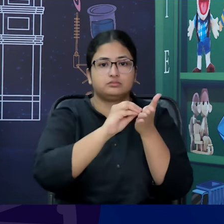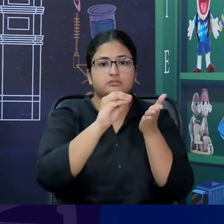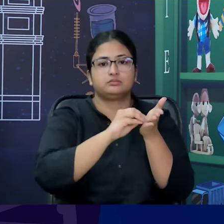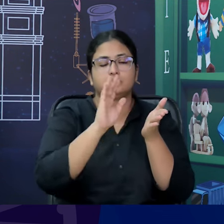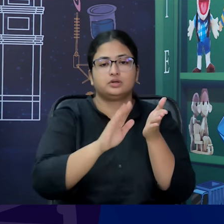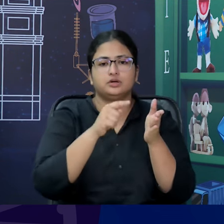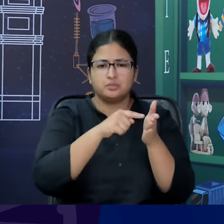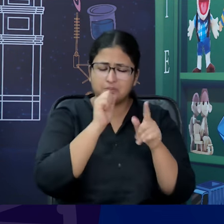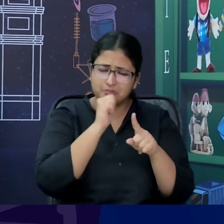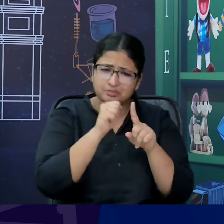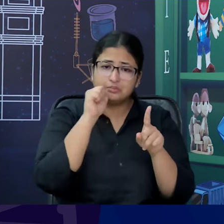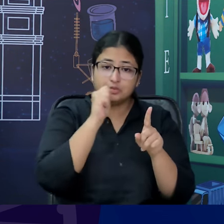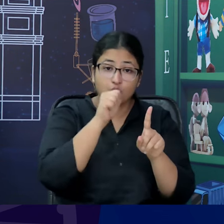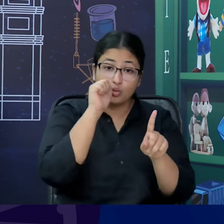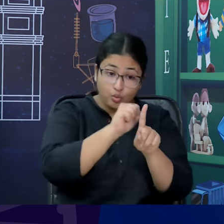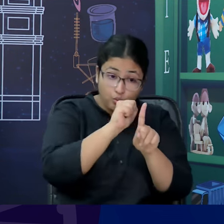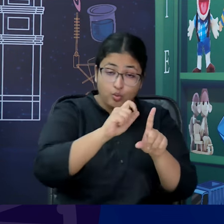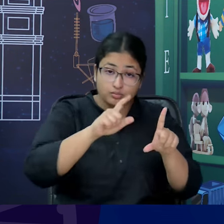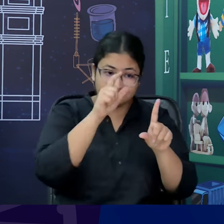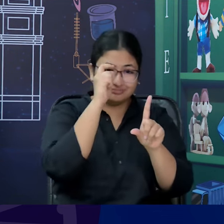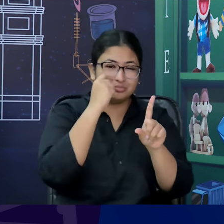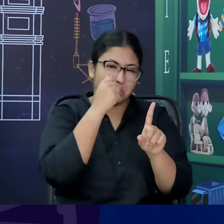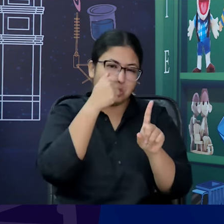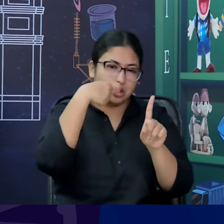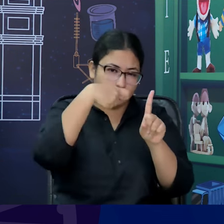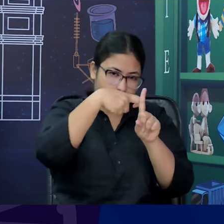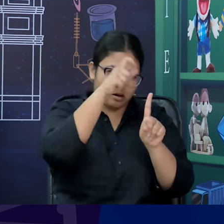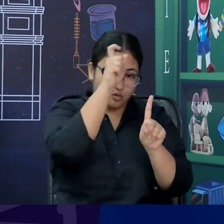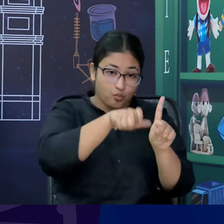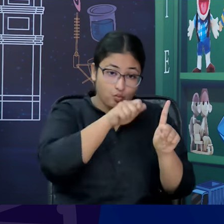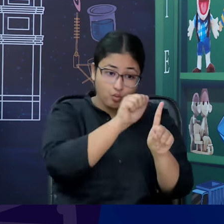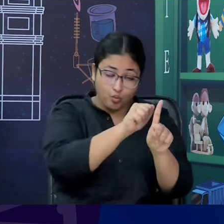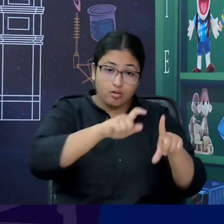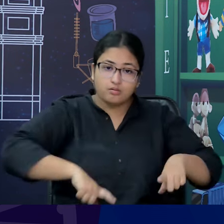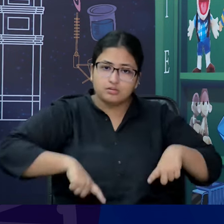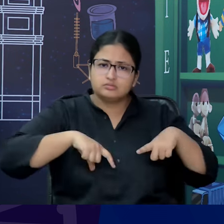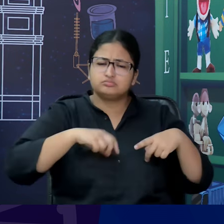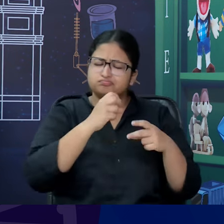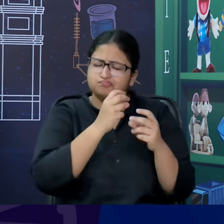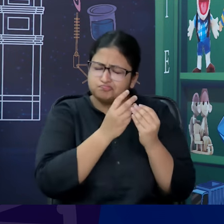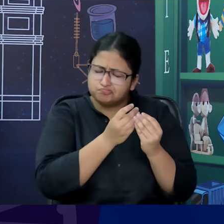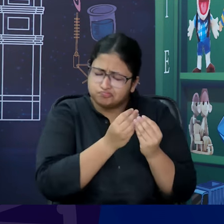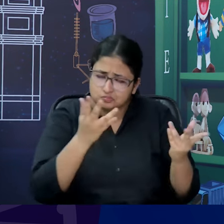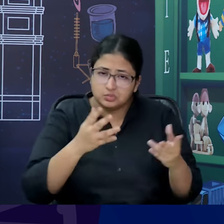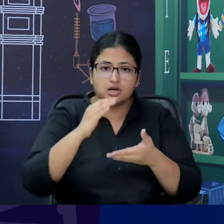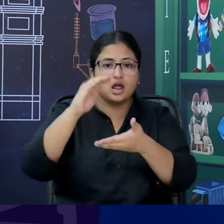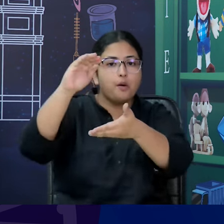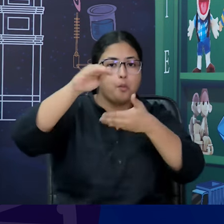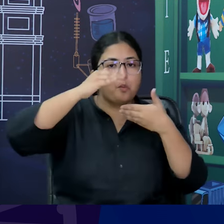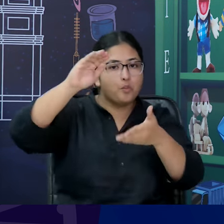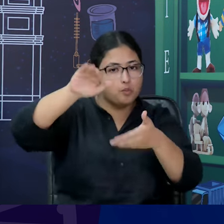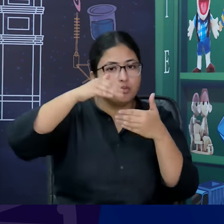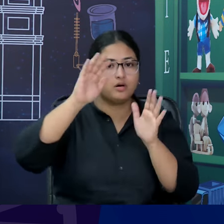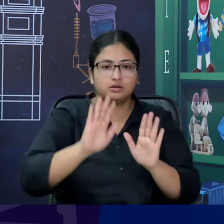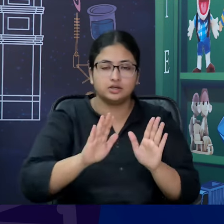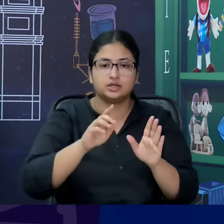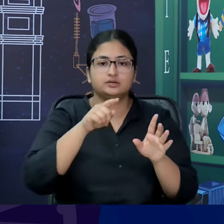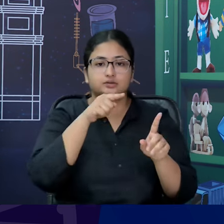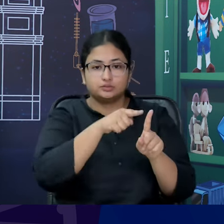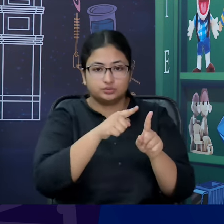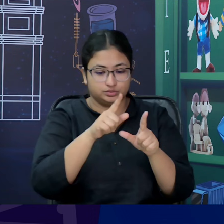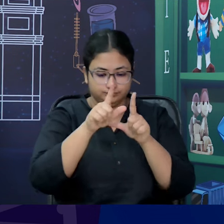जीवन में इन्होंने बहुत सम्मान पाया पुरस्कार पाया और उन पुरस्कारों में अगर हम बात करें तो साहित्य अकादमी का पुरस्कार